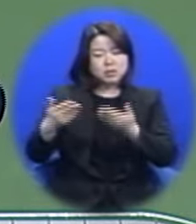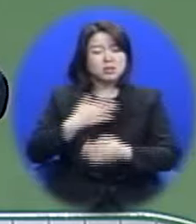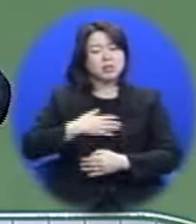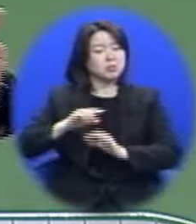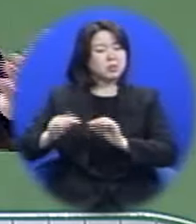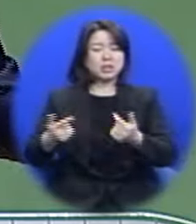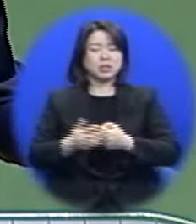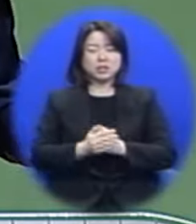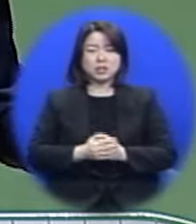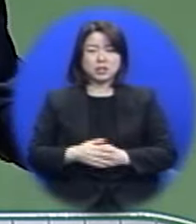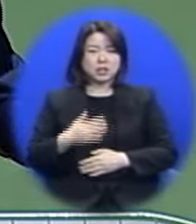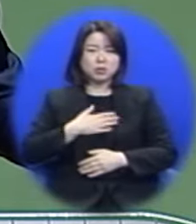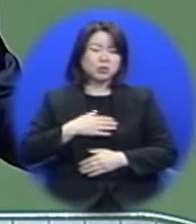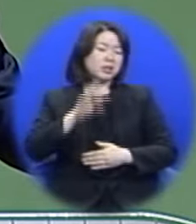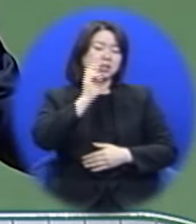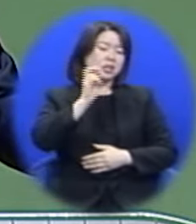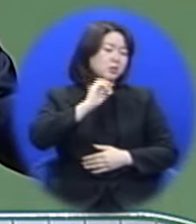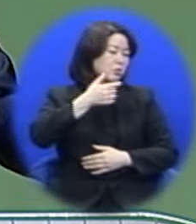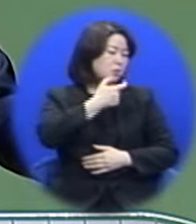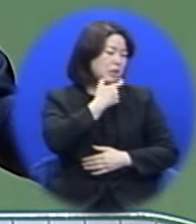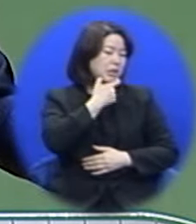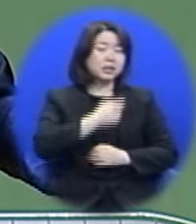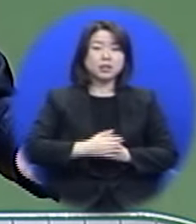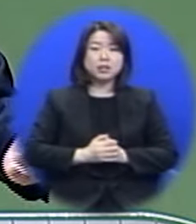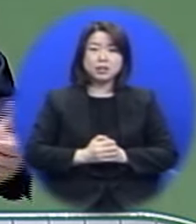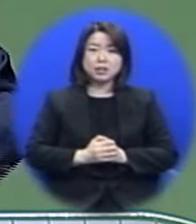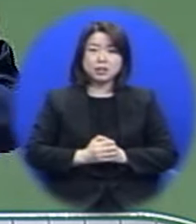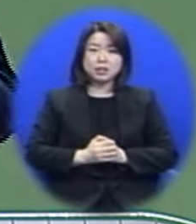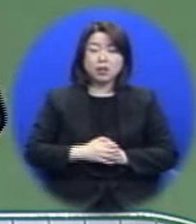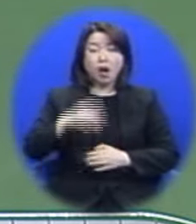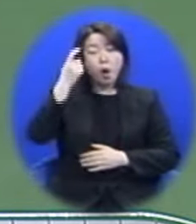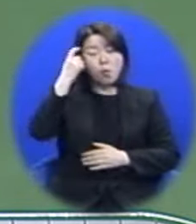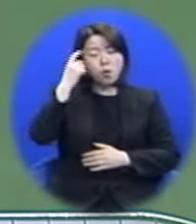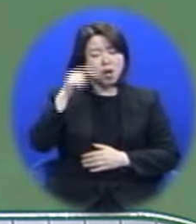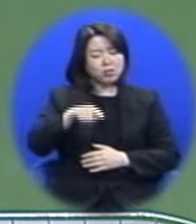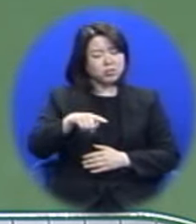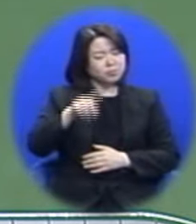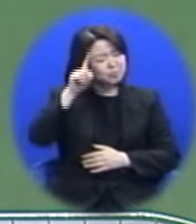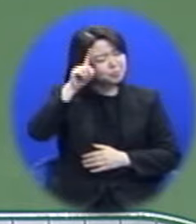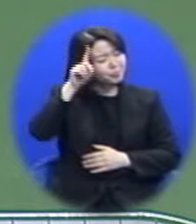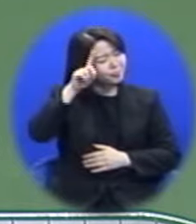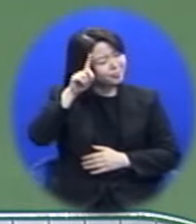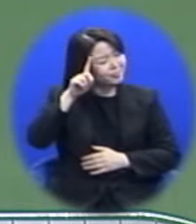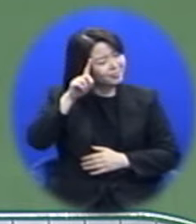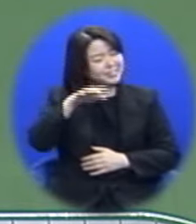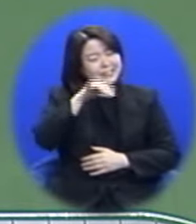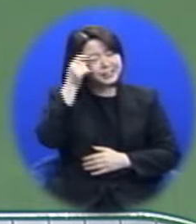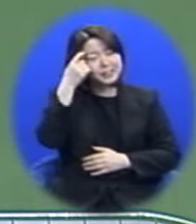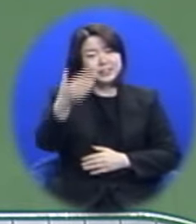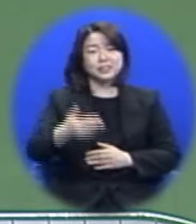아 오늘은 정말 찬송하기가 싫어. 왜 이렇게 짜증스럽기만 하지?